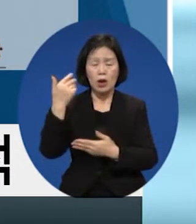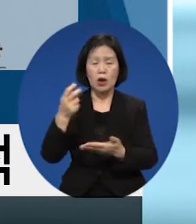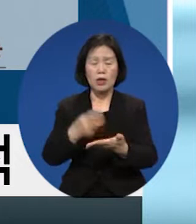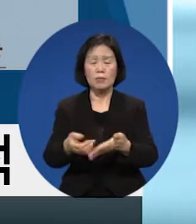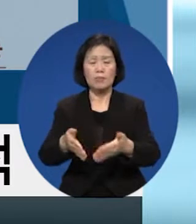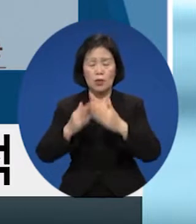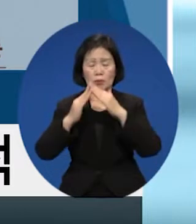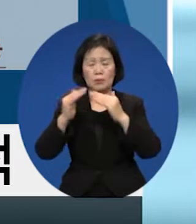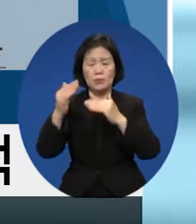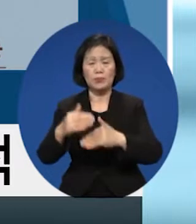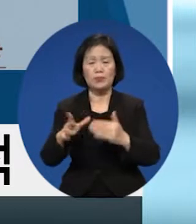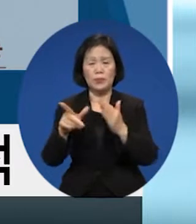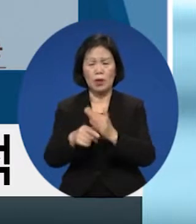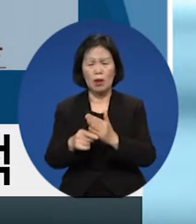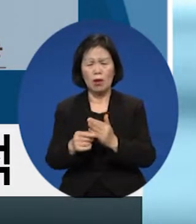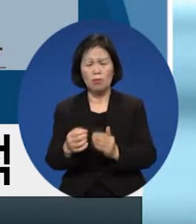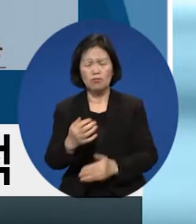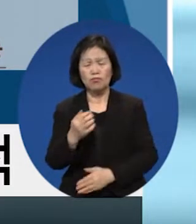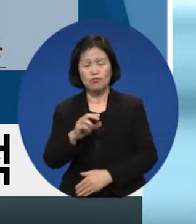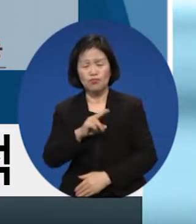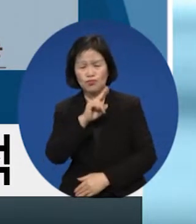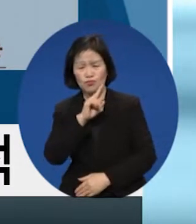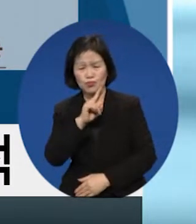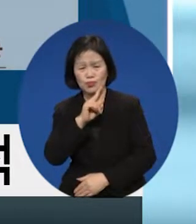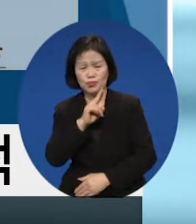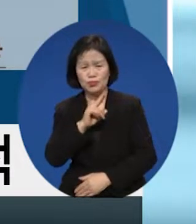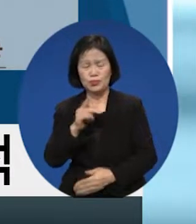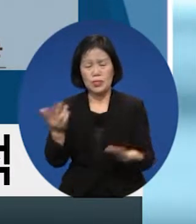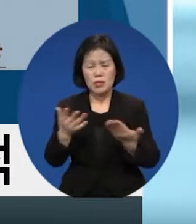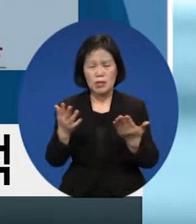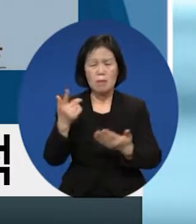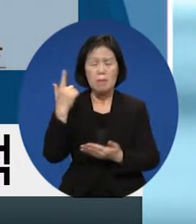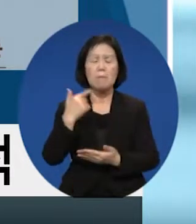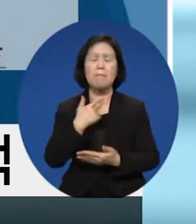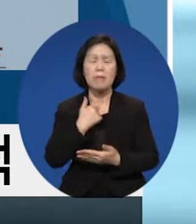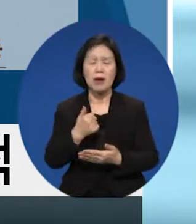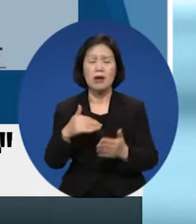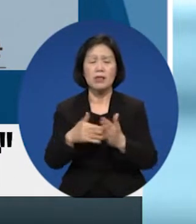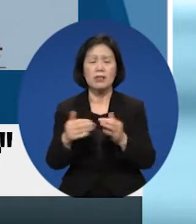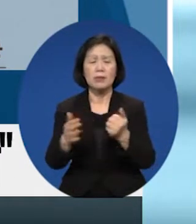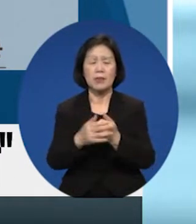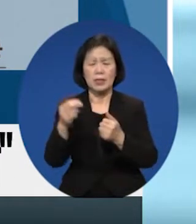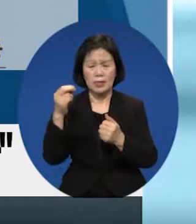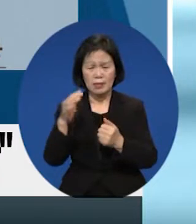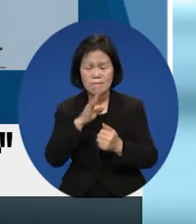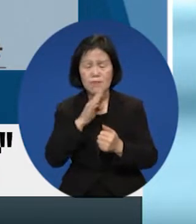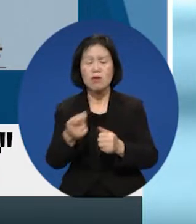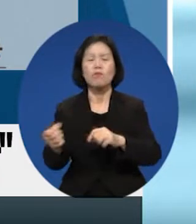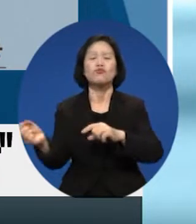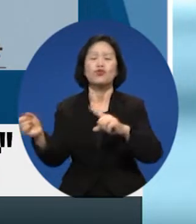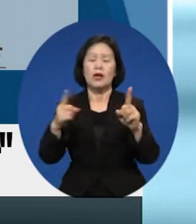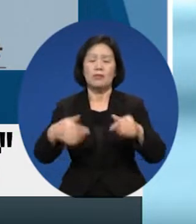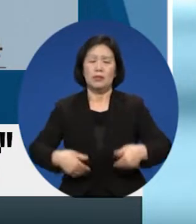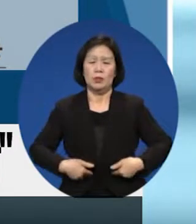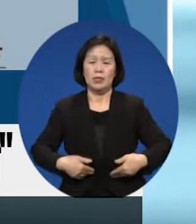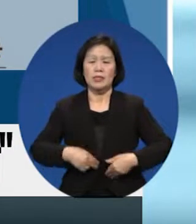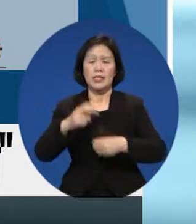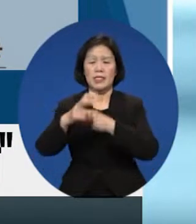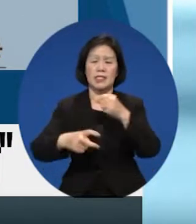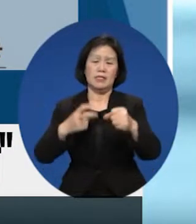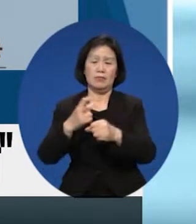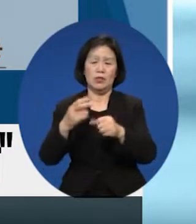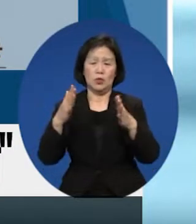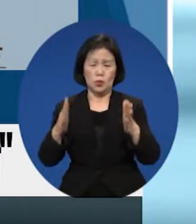개정 과정에서 석연치 않은 이유로 개정된 그런 취지들을 고려해 볼 때도 당연히 부활되어야 할 것이 20년이 걸렸다.